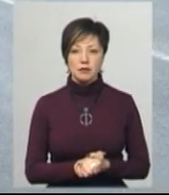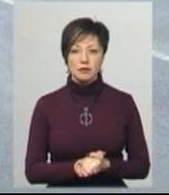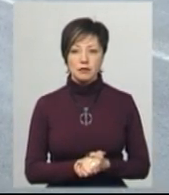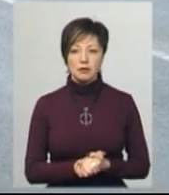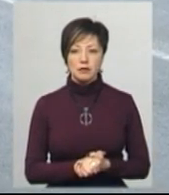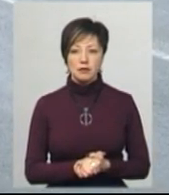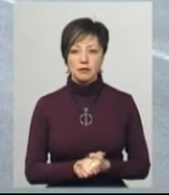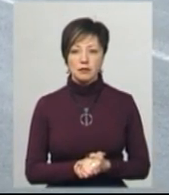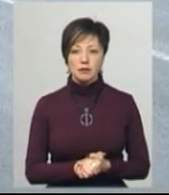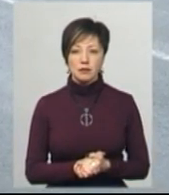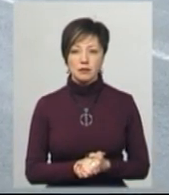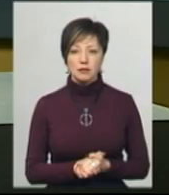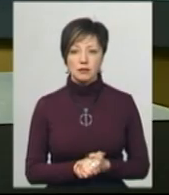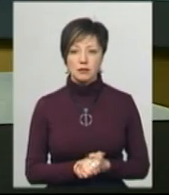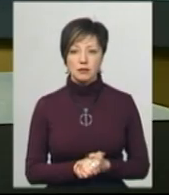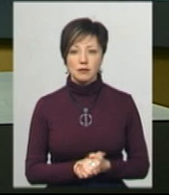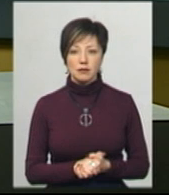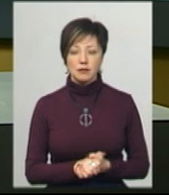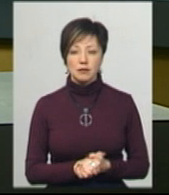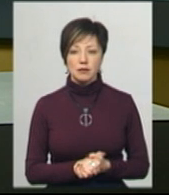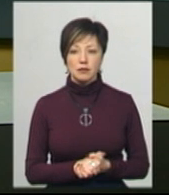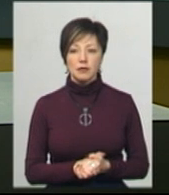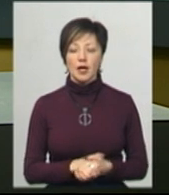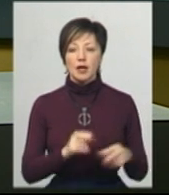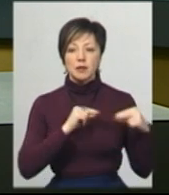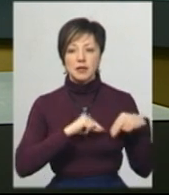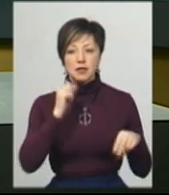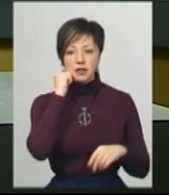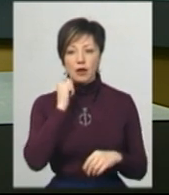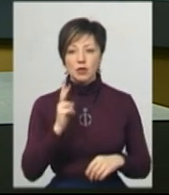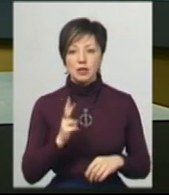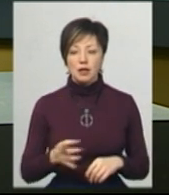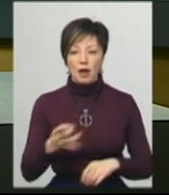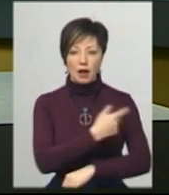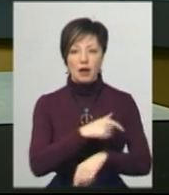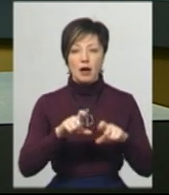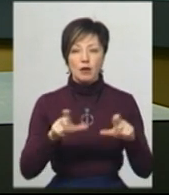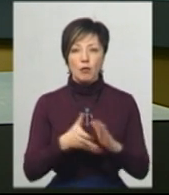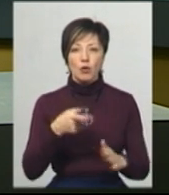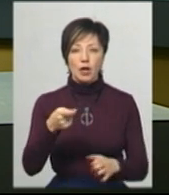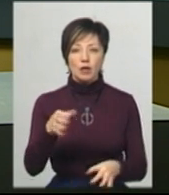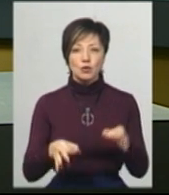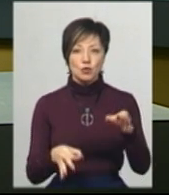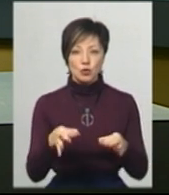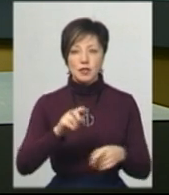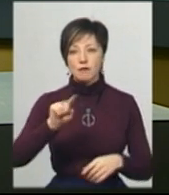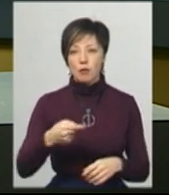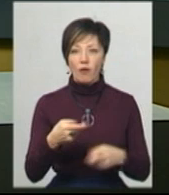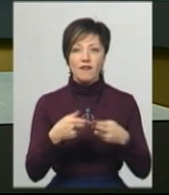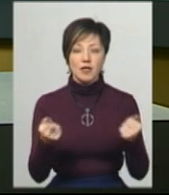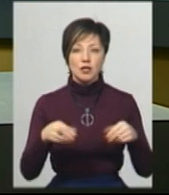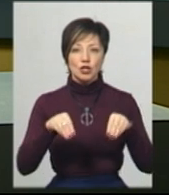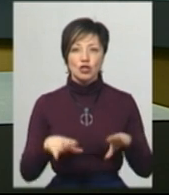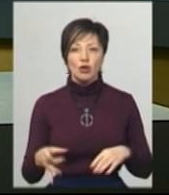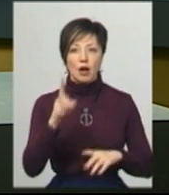на Суспільному. Хмельниччина. Нагадаю, працівники Старокостянтинівської райлікарні подали позов до суду з вимогою визнати